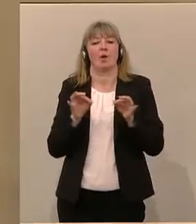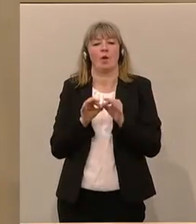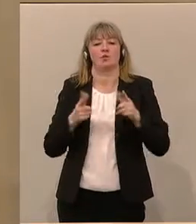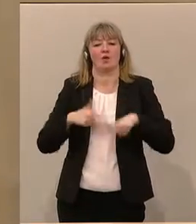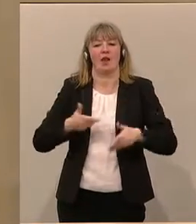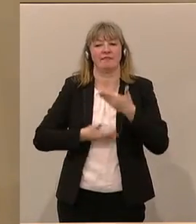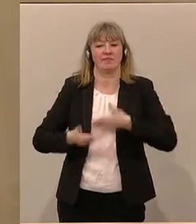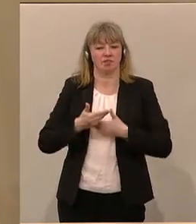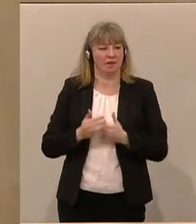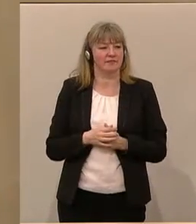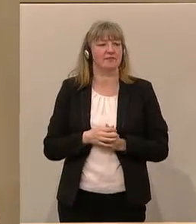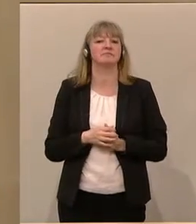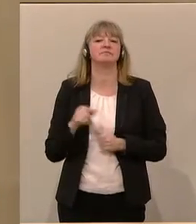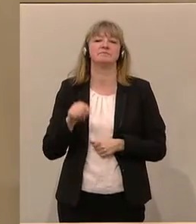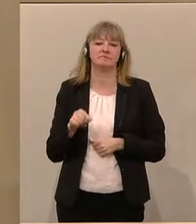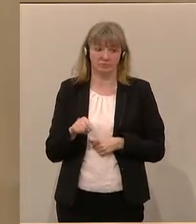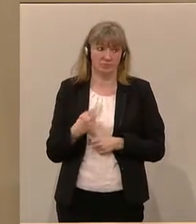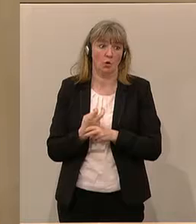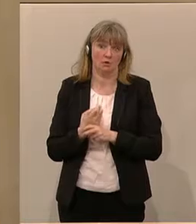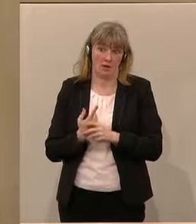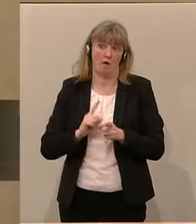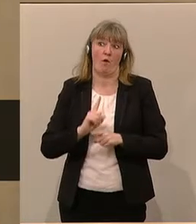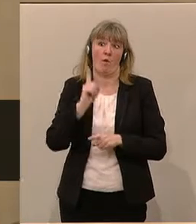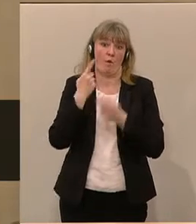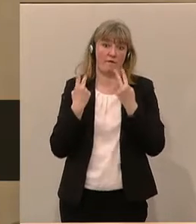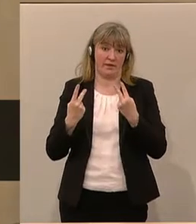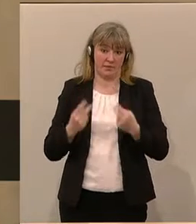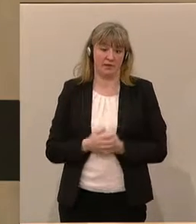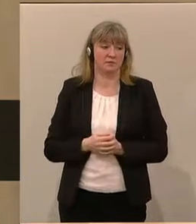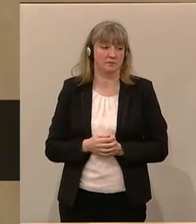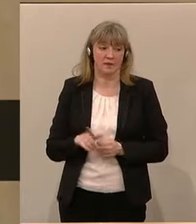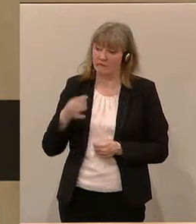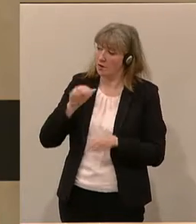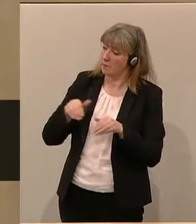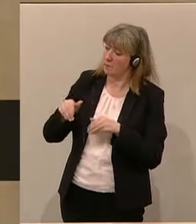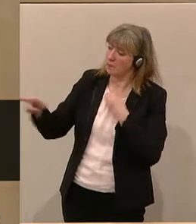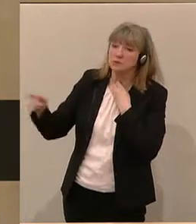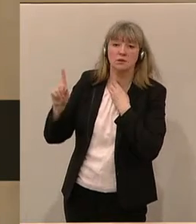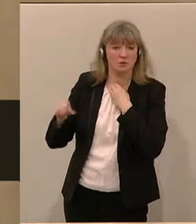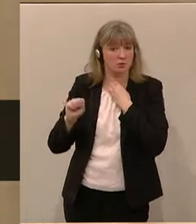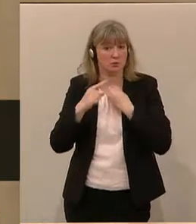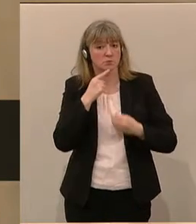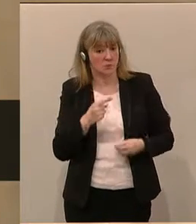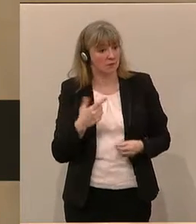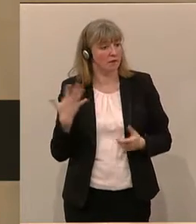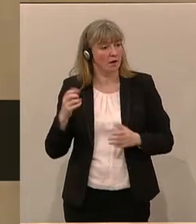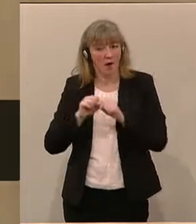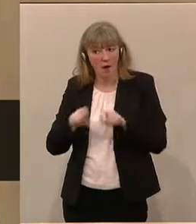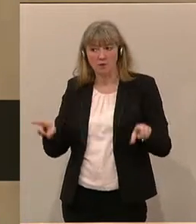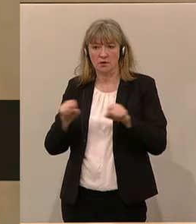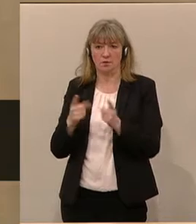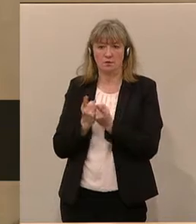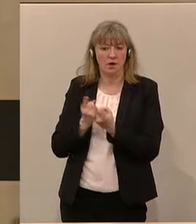Landwirtschaft. Biolandwirtschaft hat in Österreich einen sehr, sehr hohen Stellenwert. Auch Sie, Frau Ministerin, betonen in etlichen Aussendungen